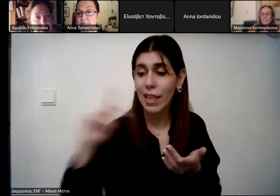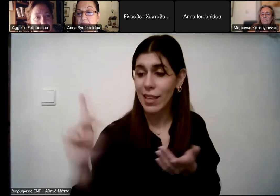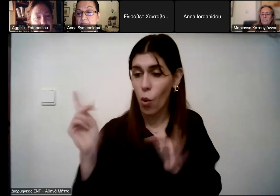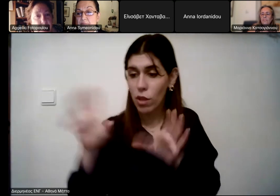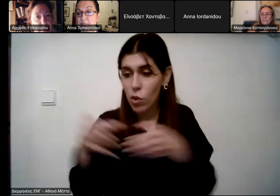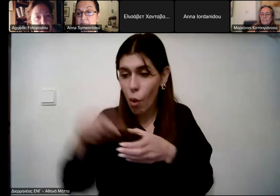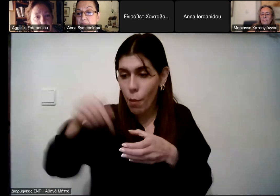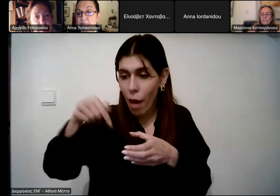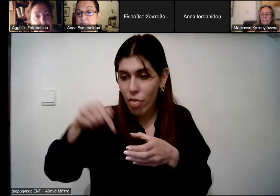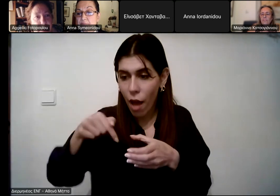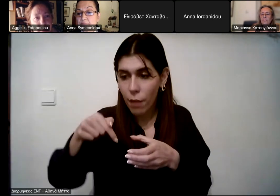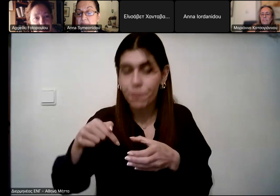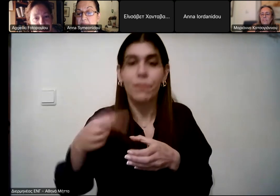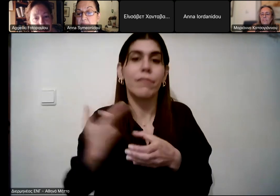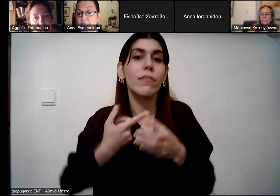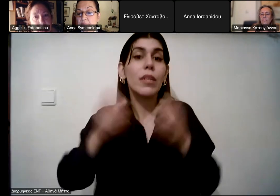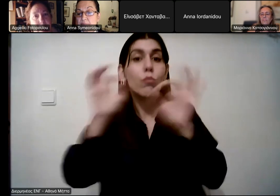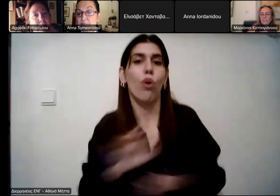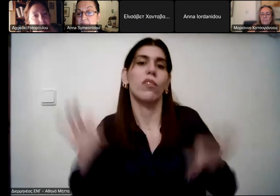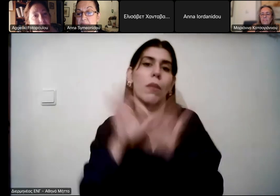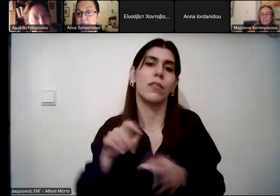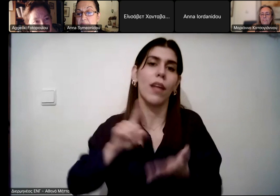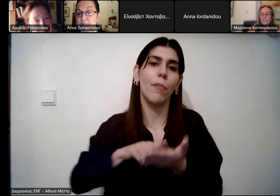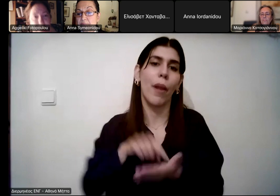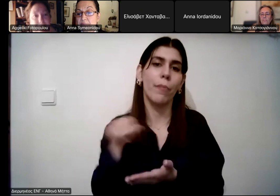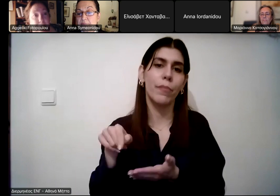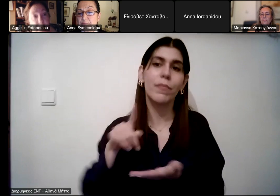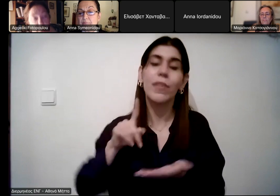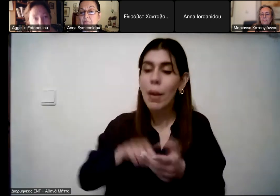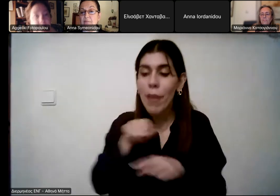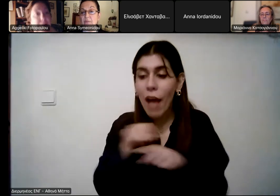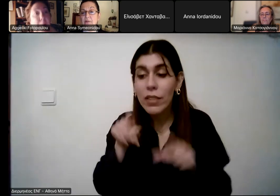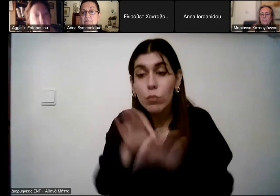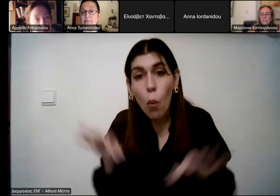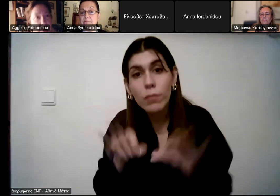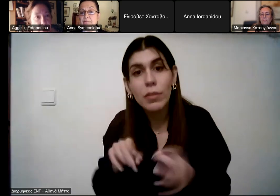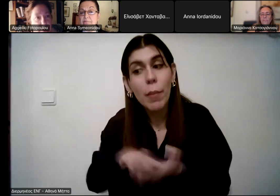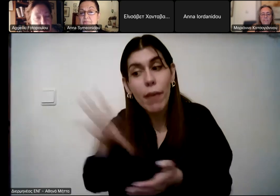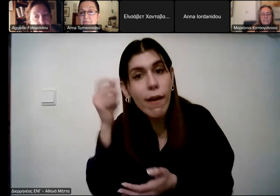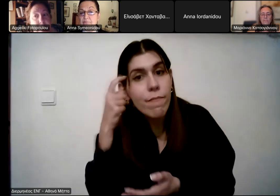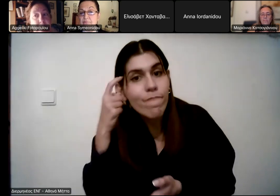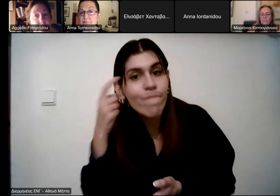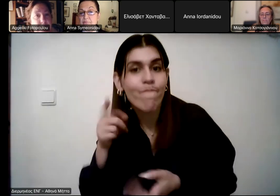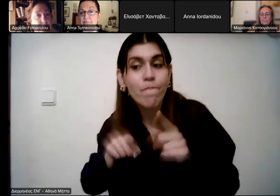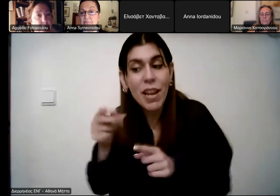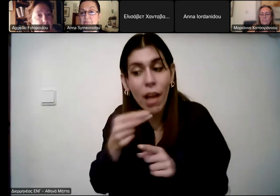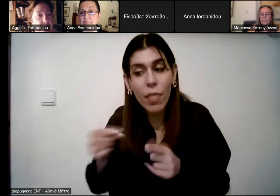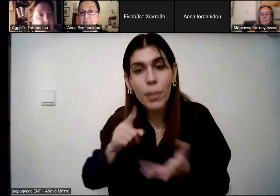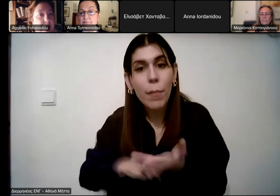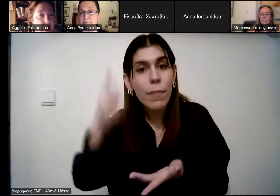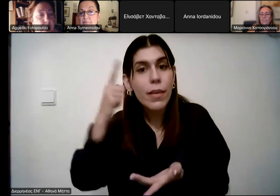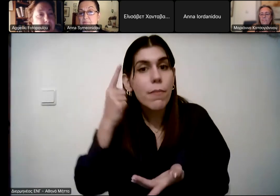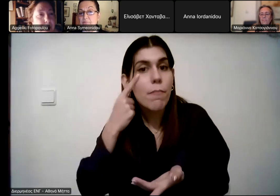να αντιληφθούν ότι κάποια πράγματα χρειάζεται να τα δουν και να τα πούν αλλιώς. Δεν ξέρω